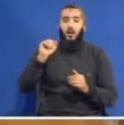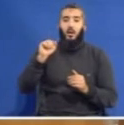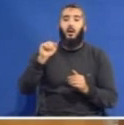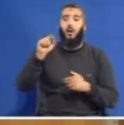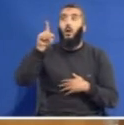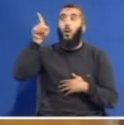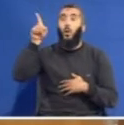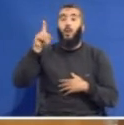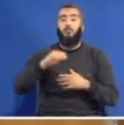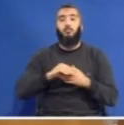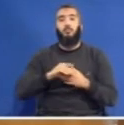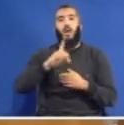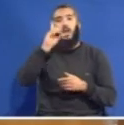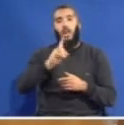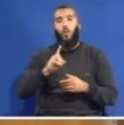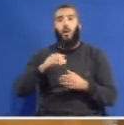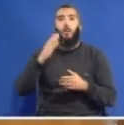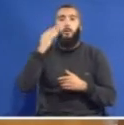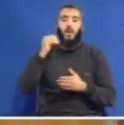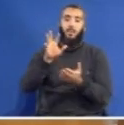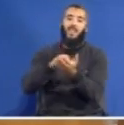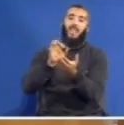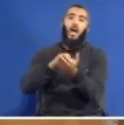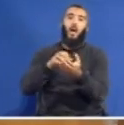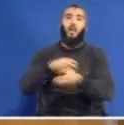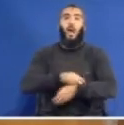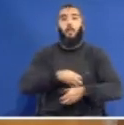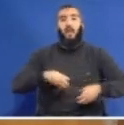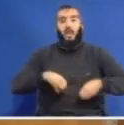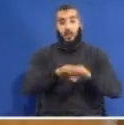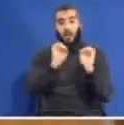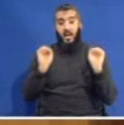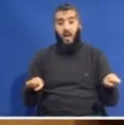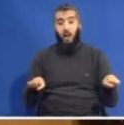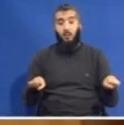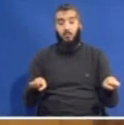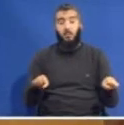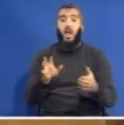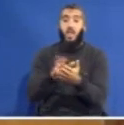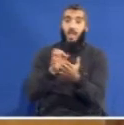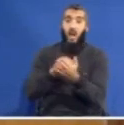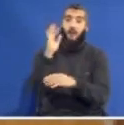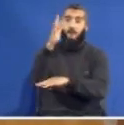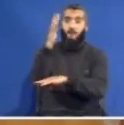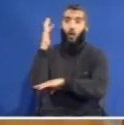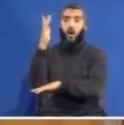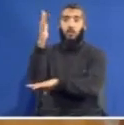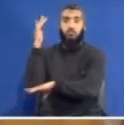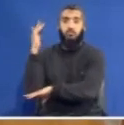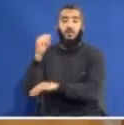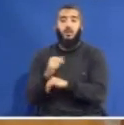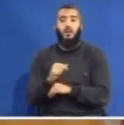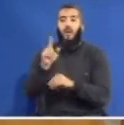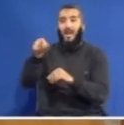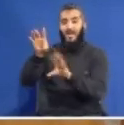على الغابات واعتداء على أملاك في حوزة جهة معينة، هذه الجهة